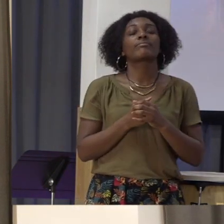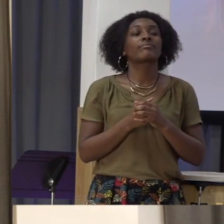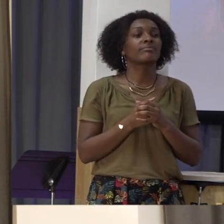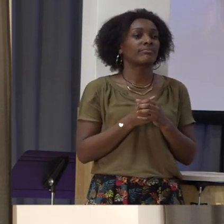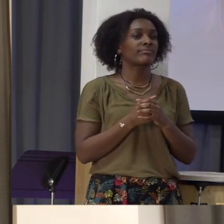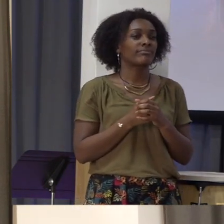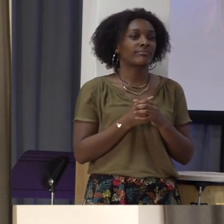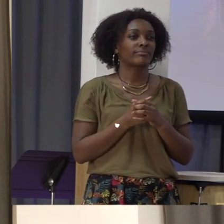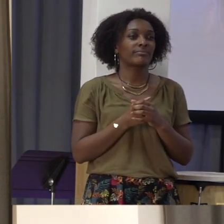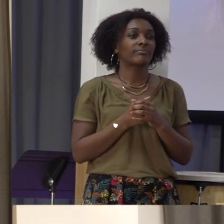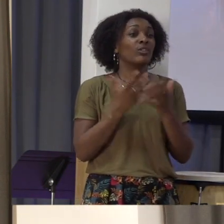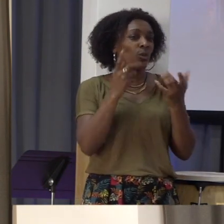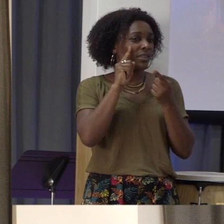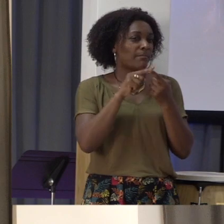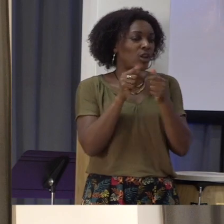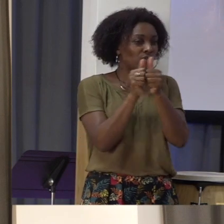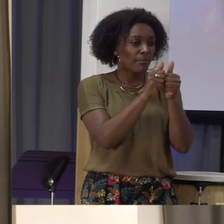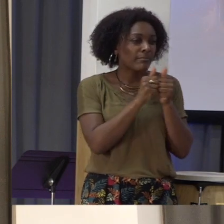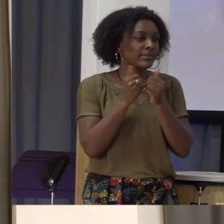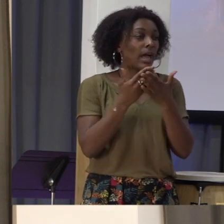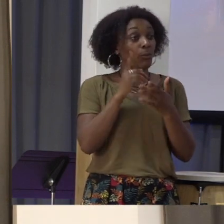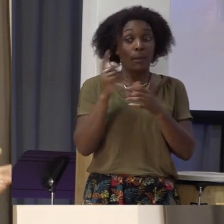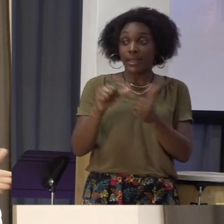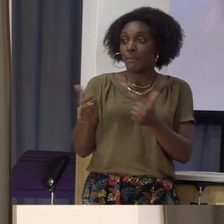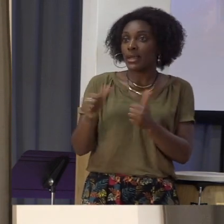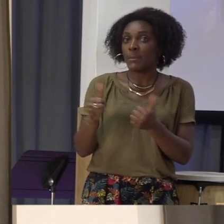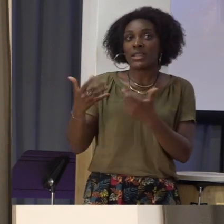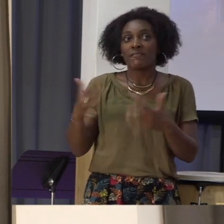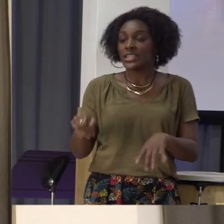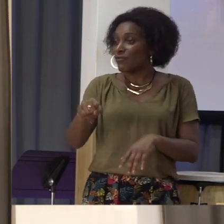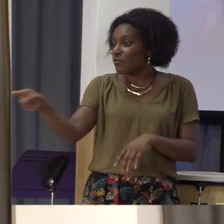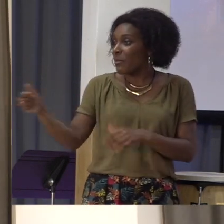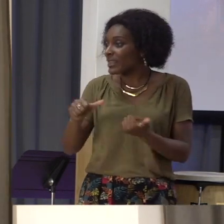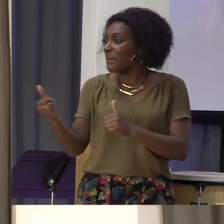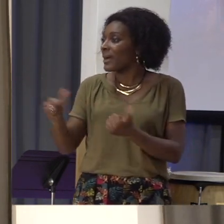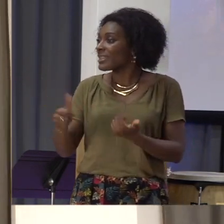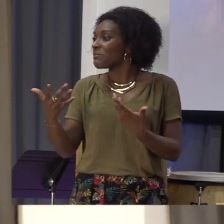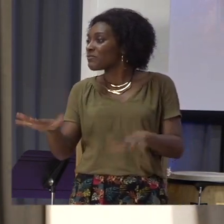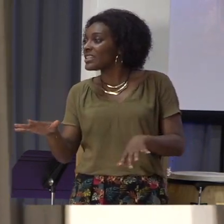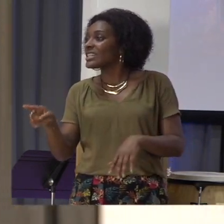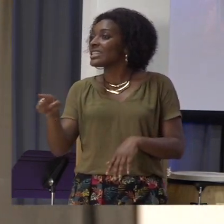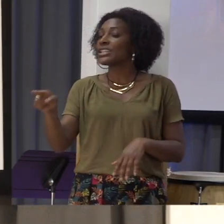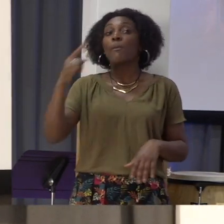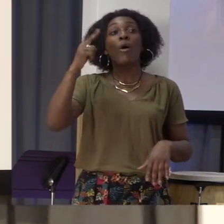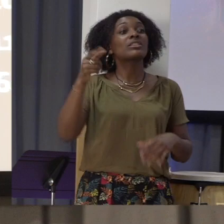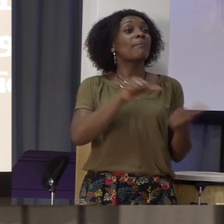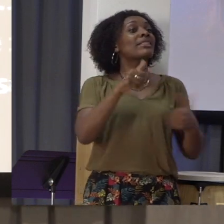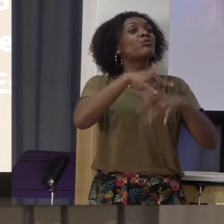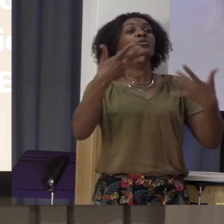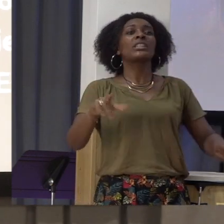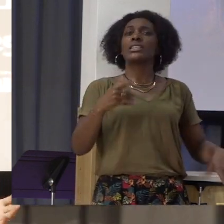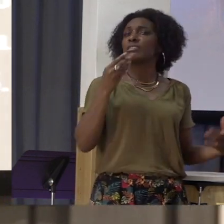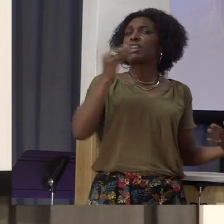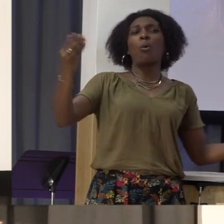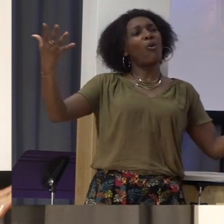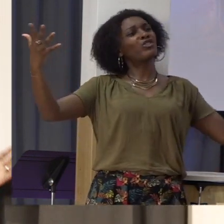chacun après ce temps de baptême. Vous qui êtes passés par les eaux du baptême, ne pensez pas que ça y est, vous êtes arrivés, donc